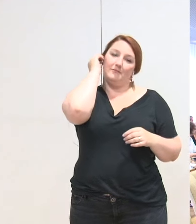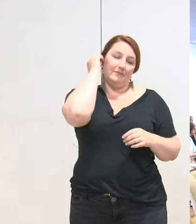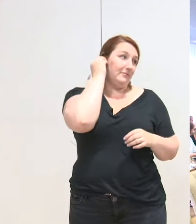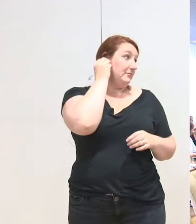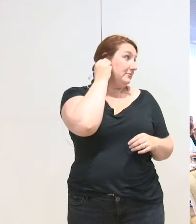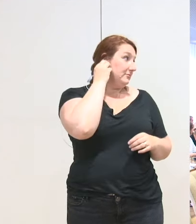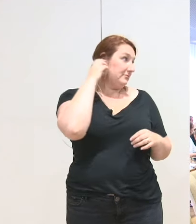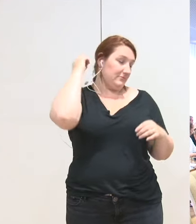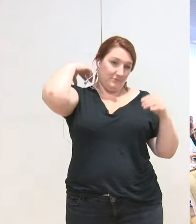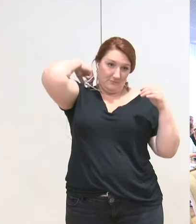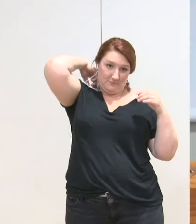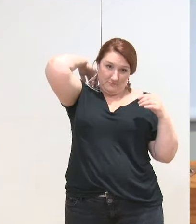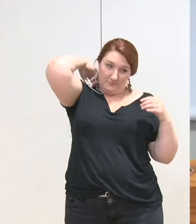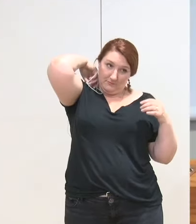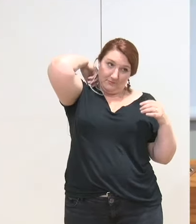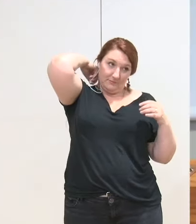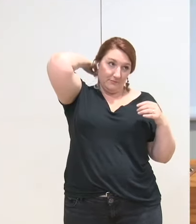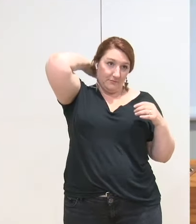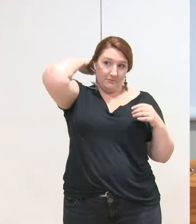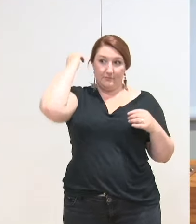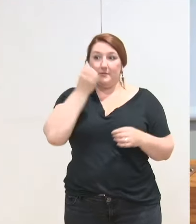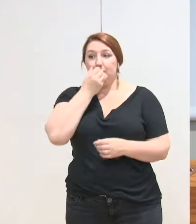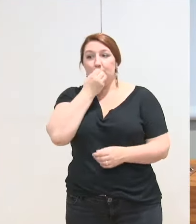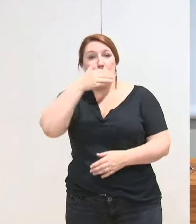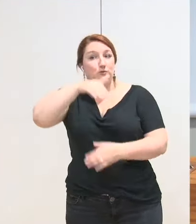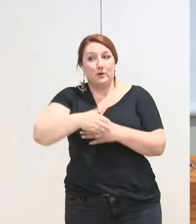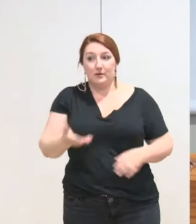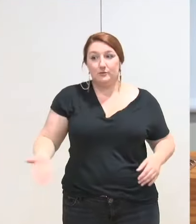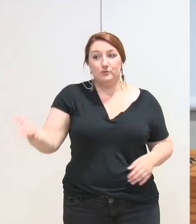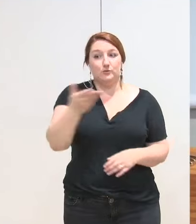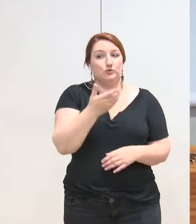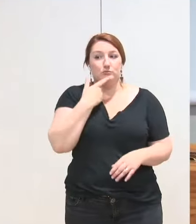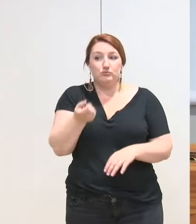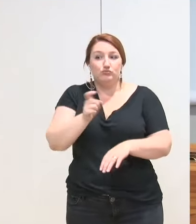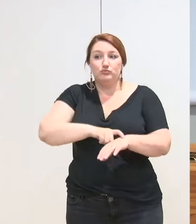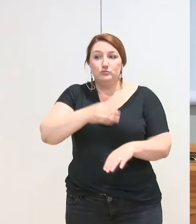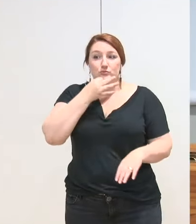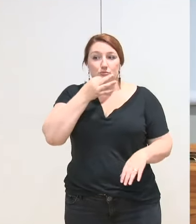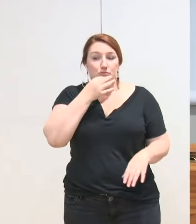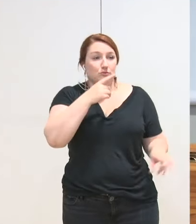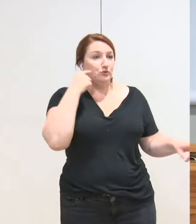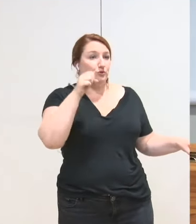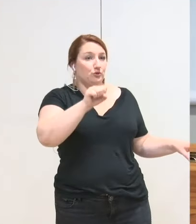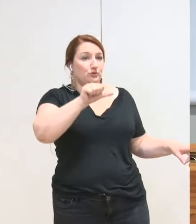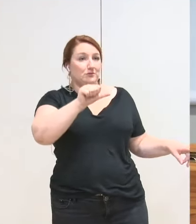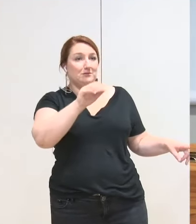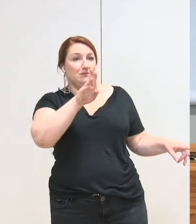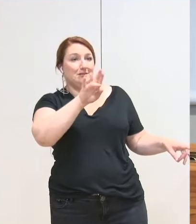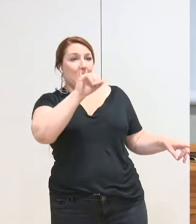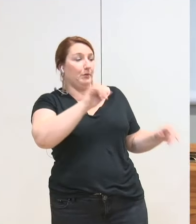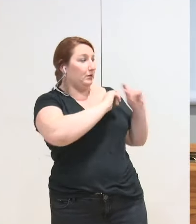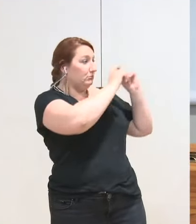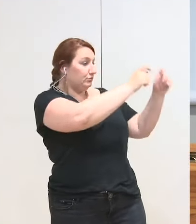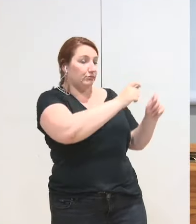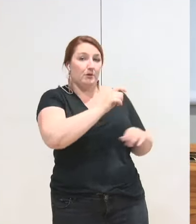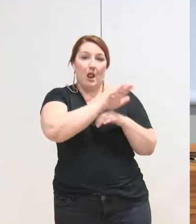soirée bien bonsoir à tous sans plus attendre je vous propose de passer la parole à finances qui va